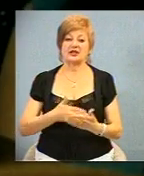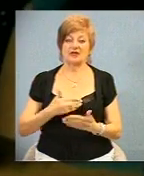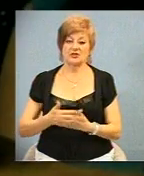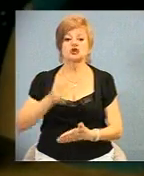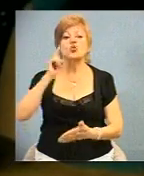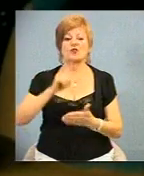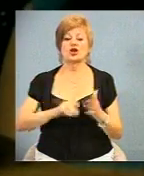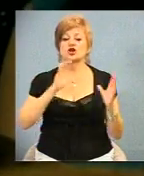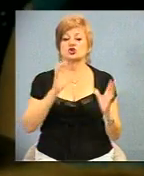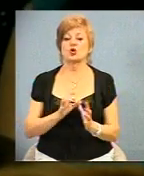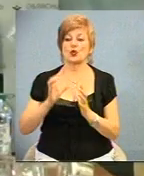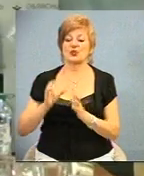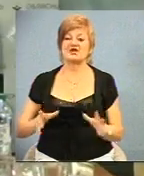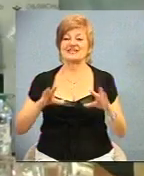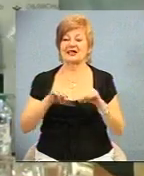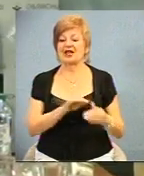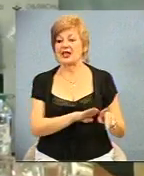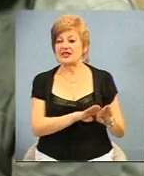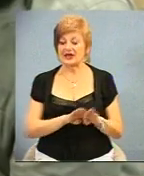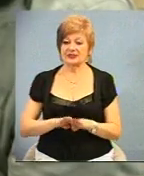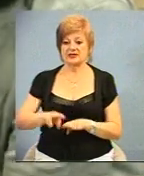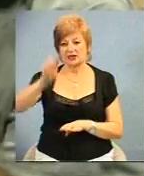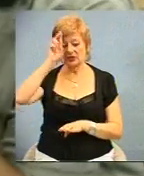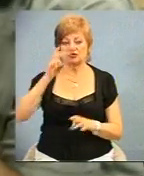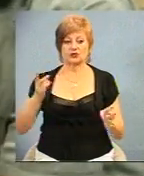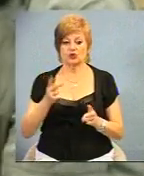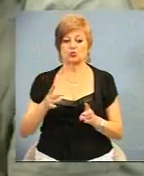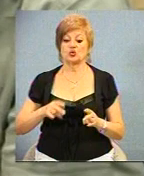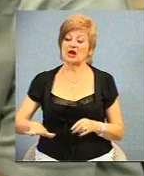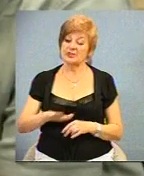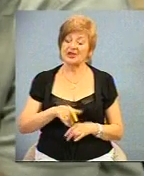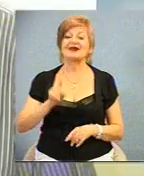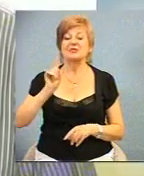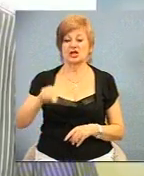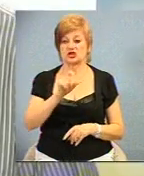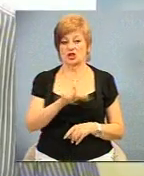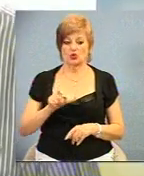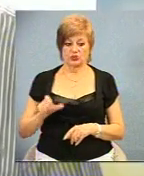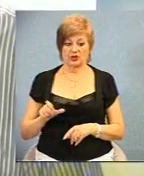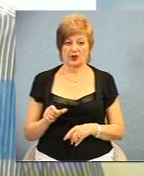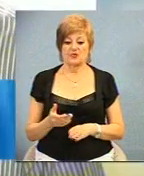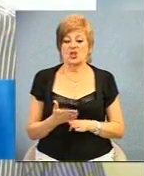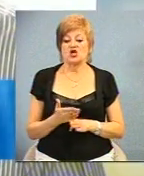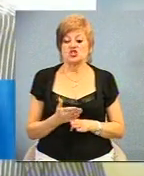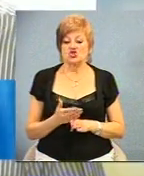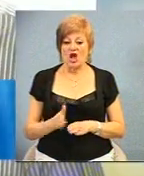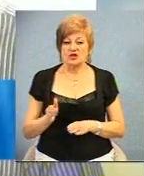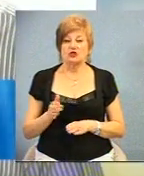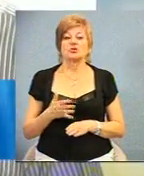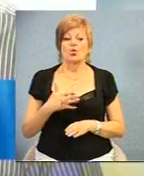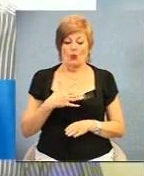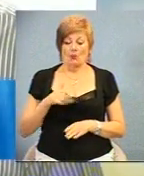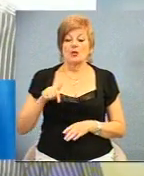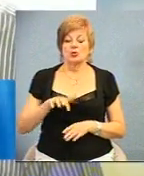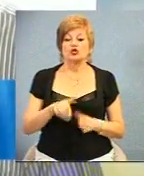для збереження єдності держави боротися потрібно не тільки за територію, а й за громадян. Частково ми просунулися до мети,